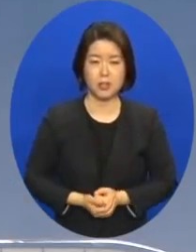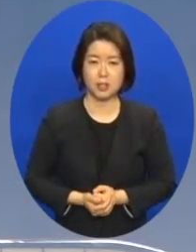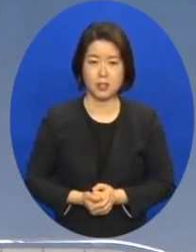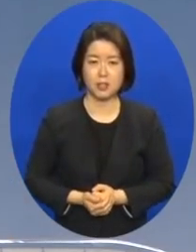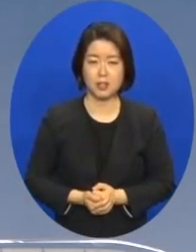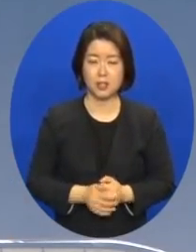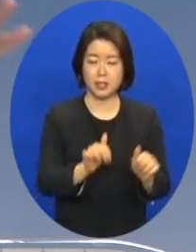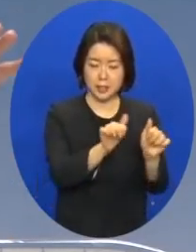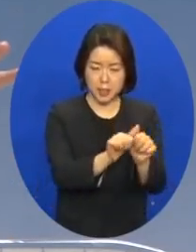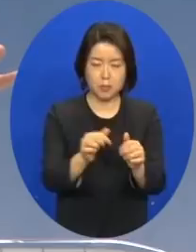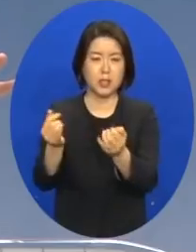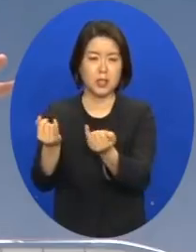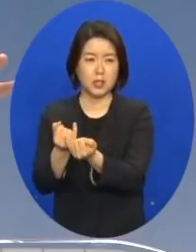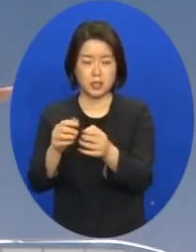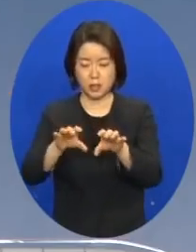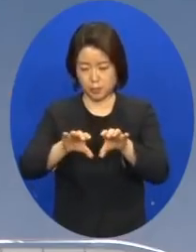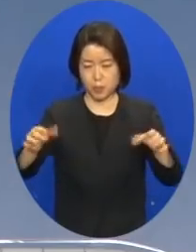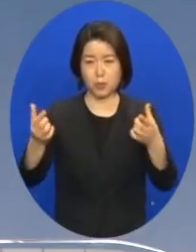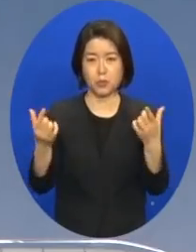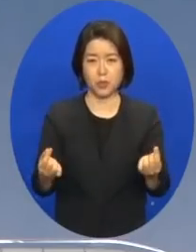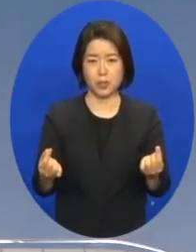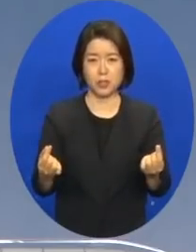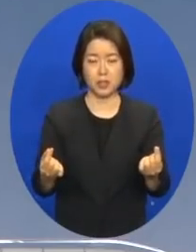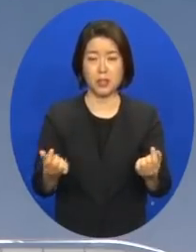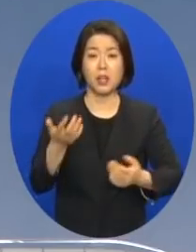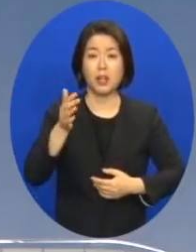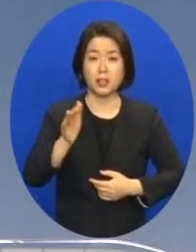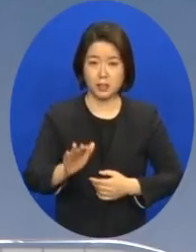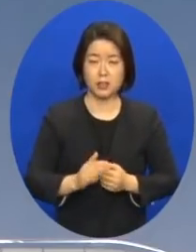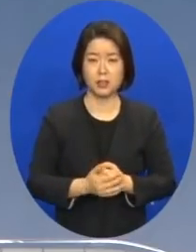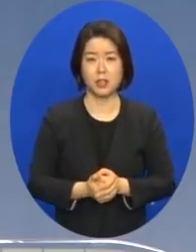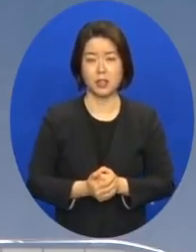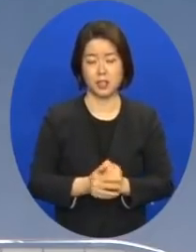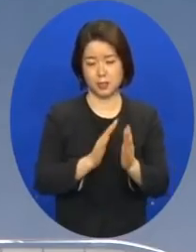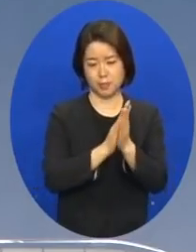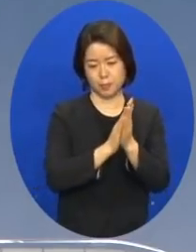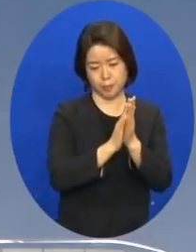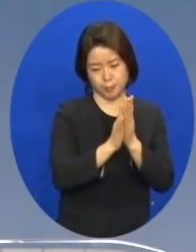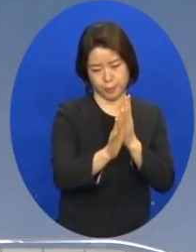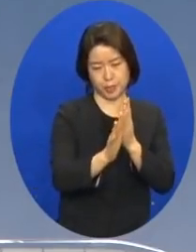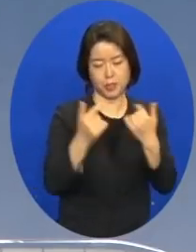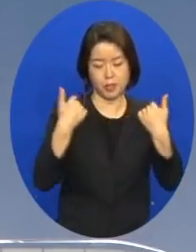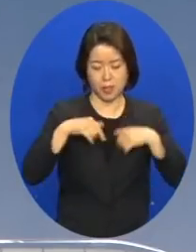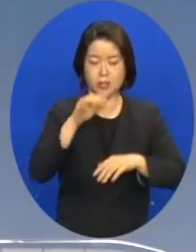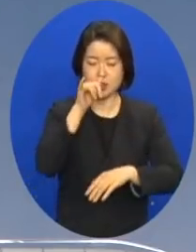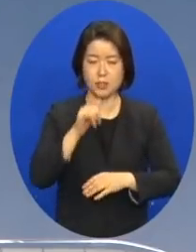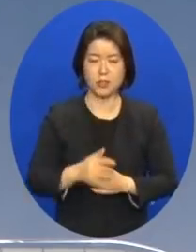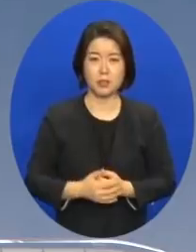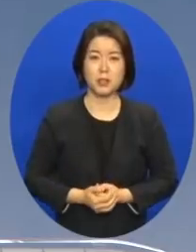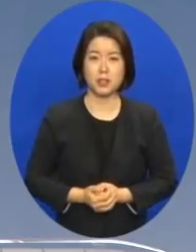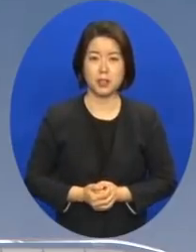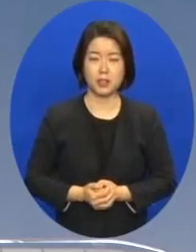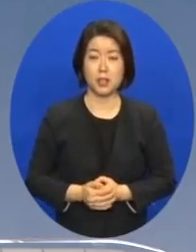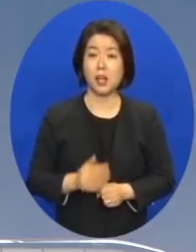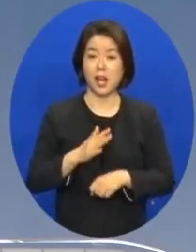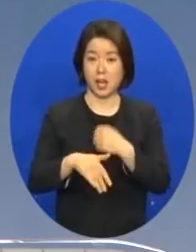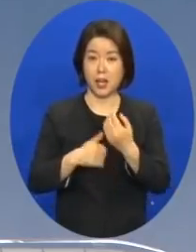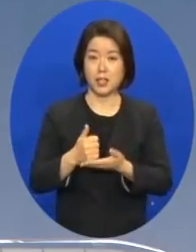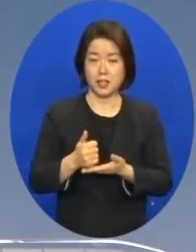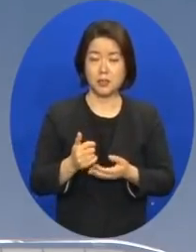남자와 여자는 동등합니다. 그러나 질서는 항상 있다는 겁니다.